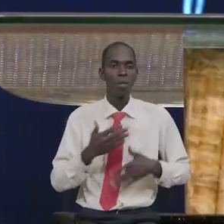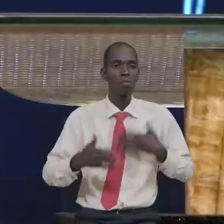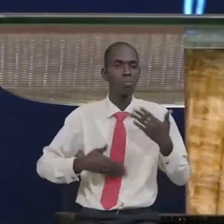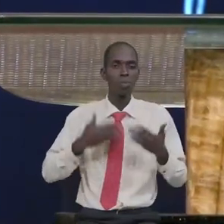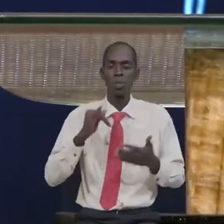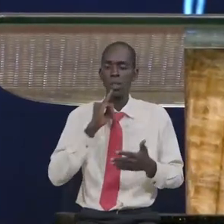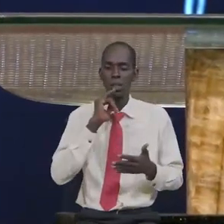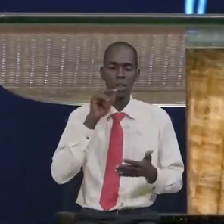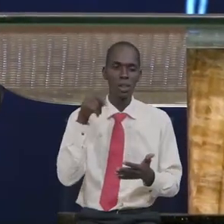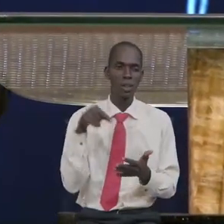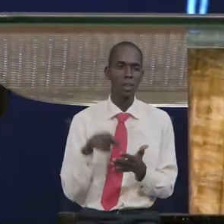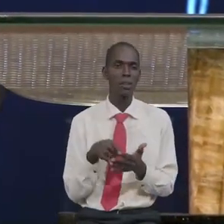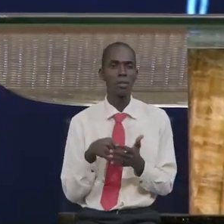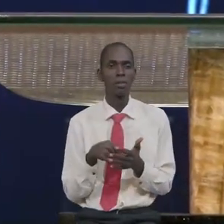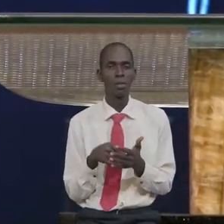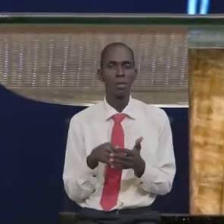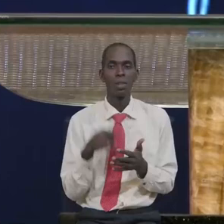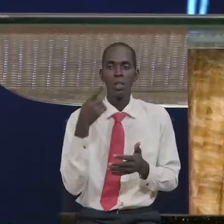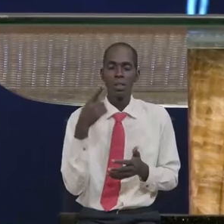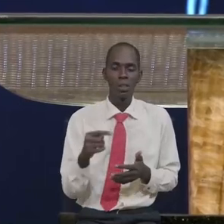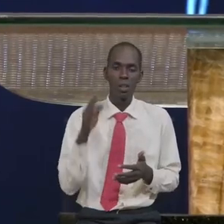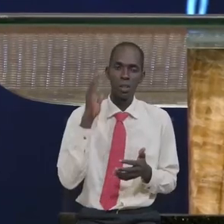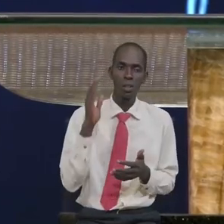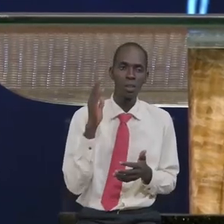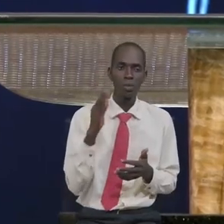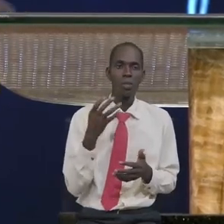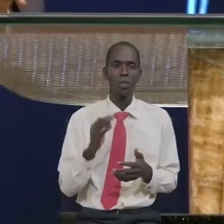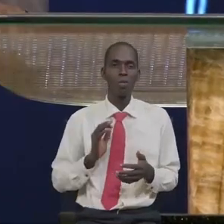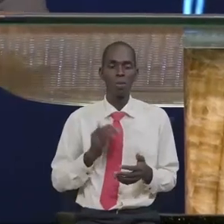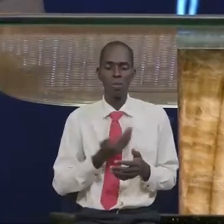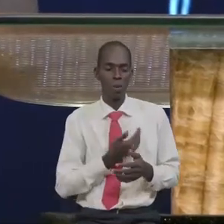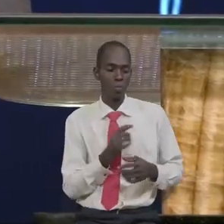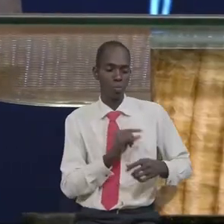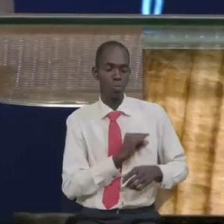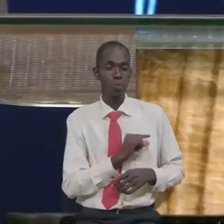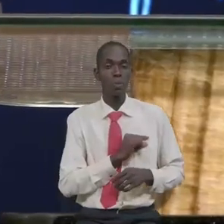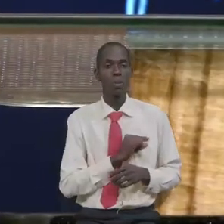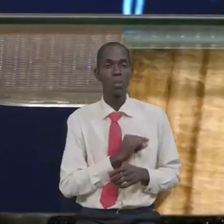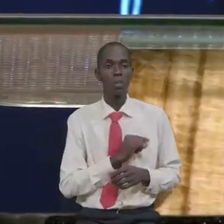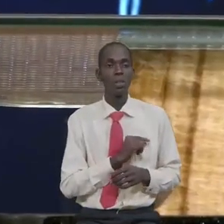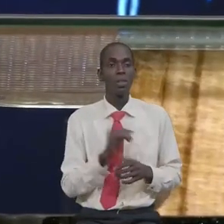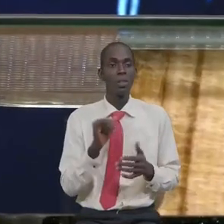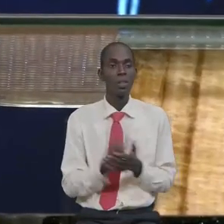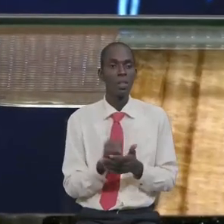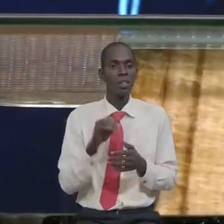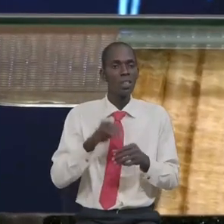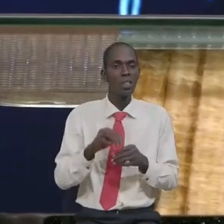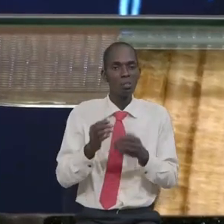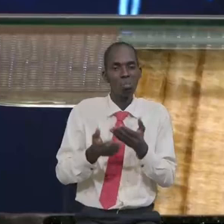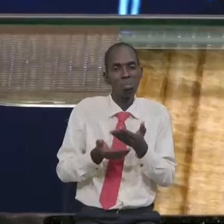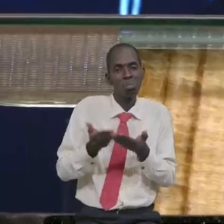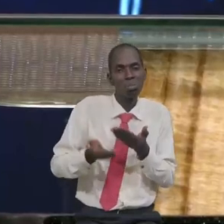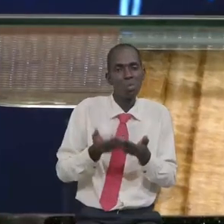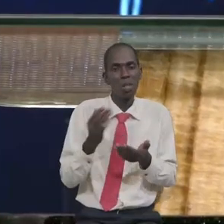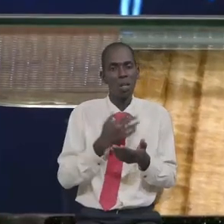Car ce qui fait notre gloire, c'est ce témoignage de notre conscience que nous